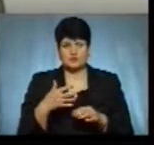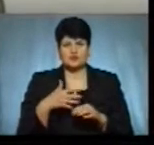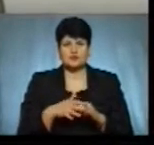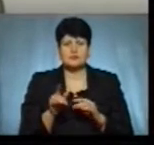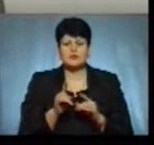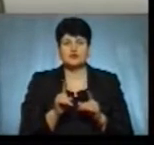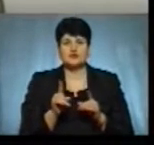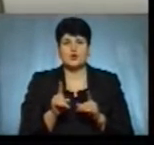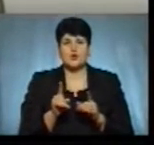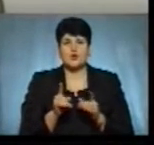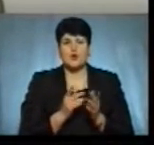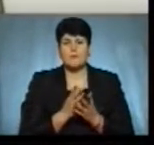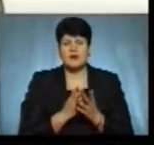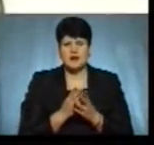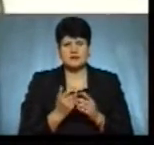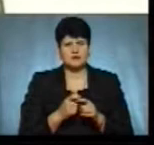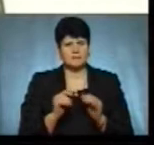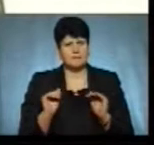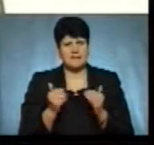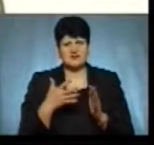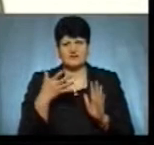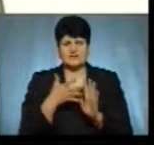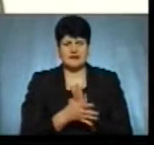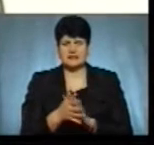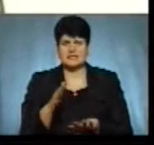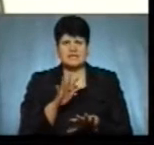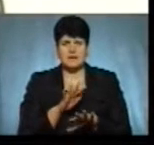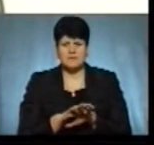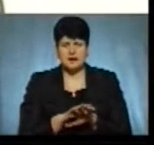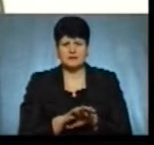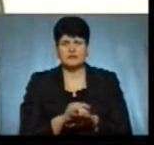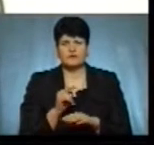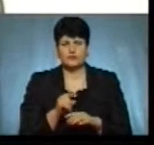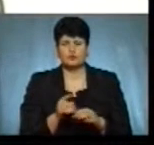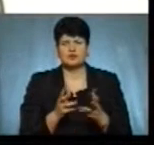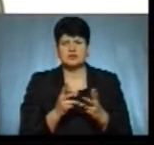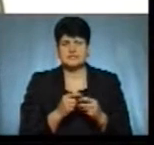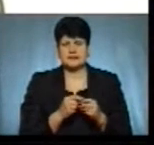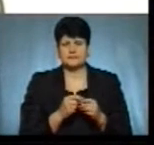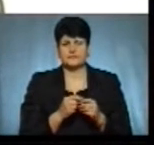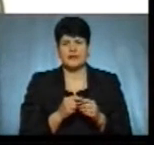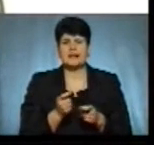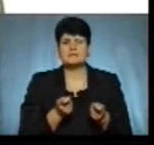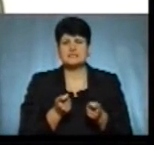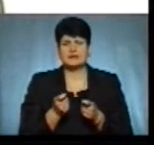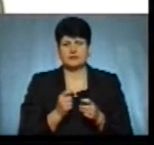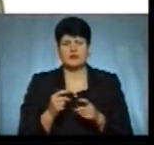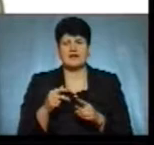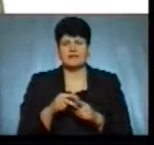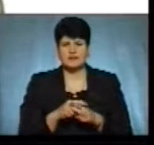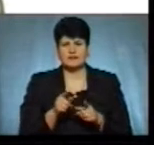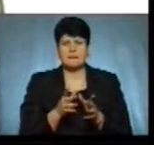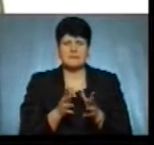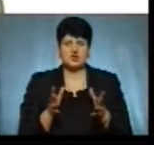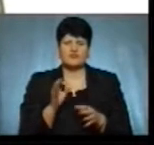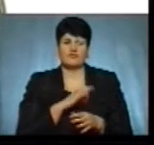через онлайн-бенкінг, вони набагато менш витратні для банків з точки зору адміністративного навантаження, вони більш вигідні. Тому я